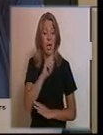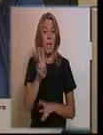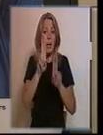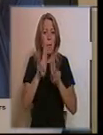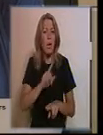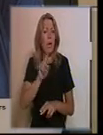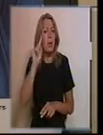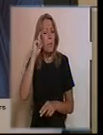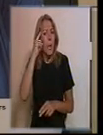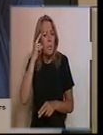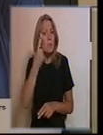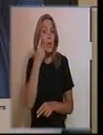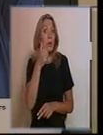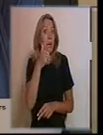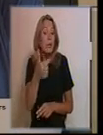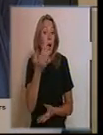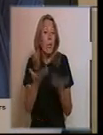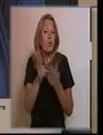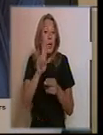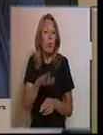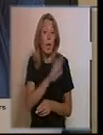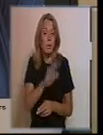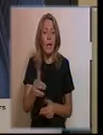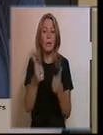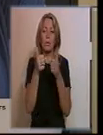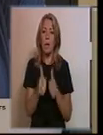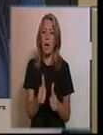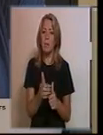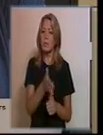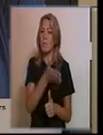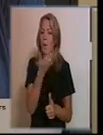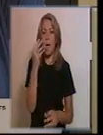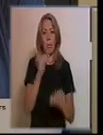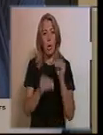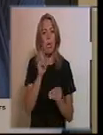mogao ni da pomišlja da će jednog dana imati decu, danas bez problema ostvari svoje očinstvo.